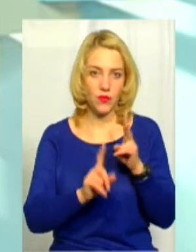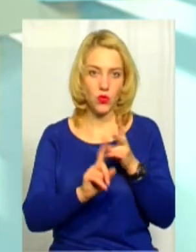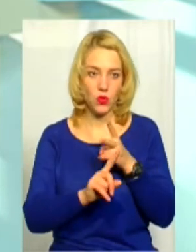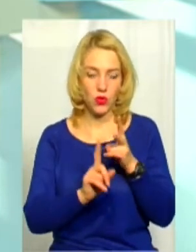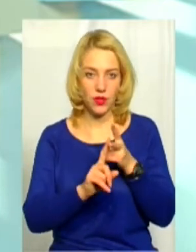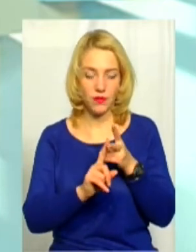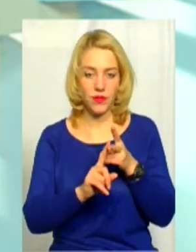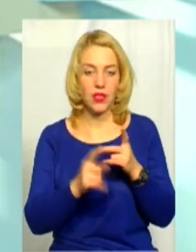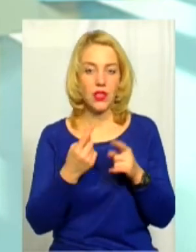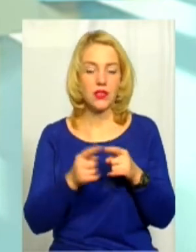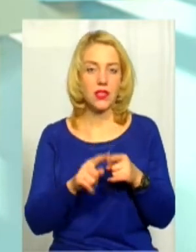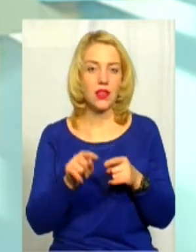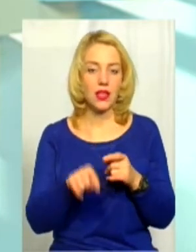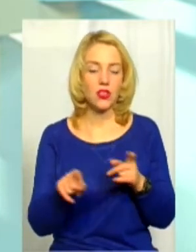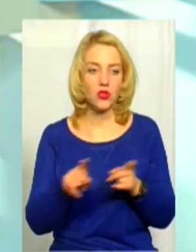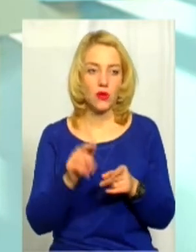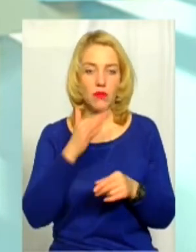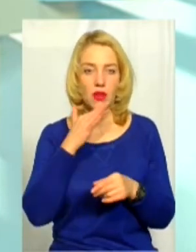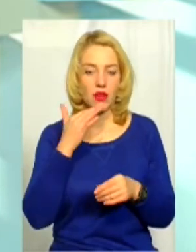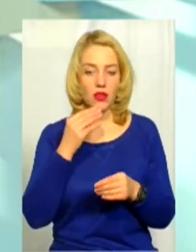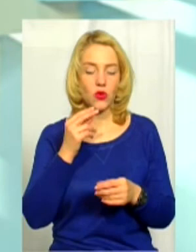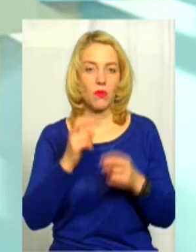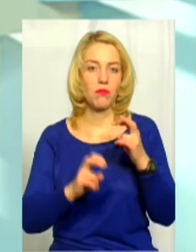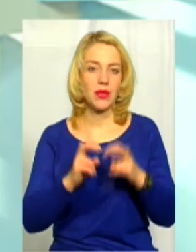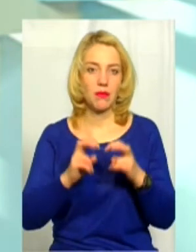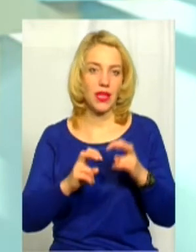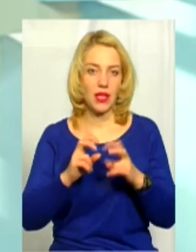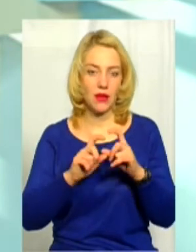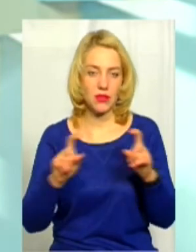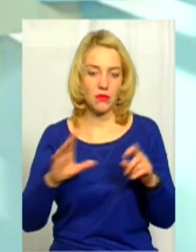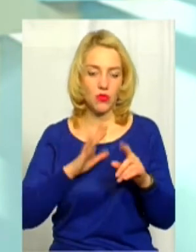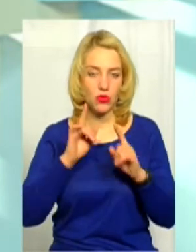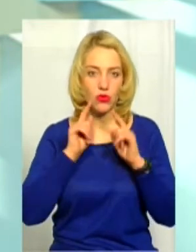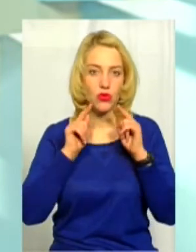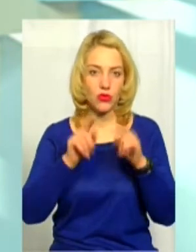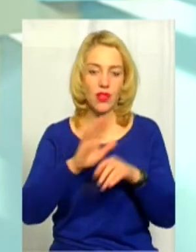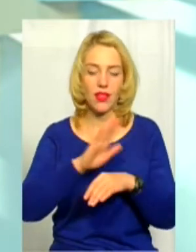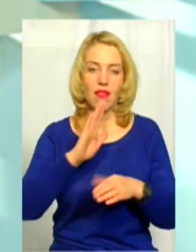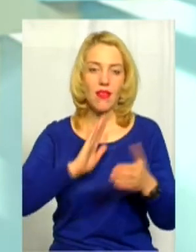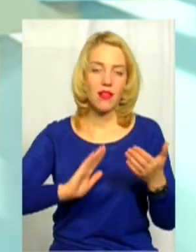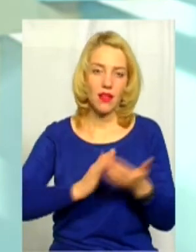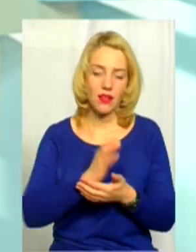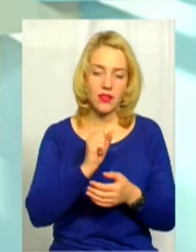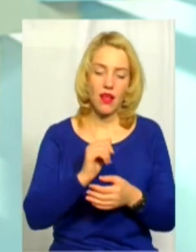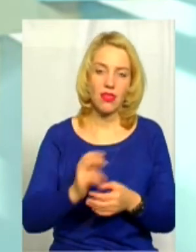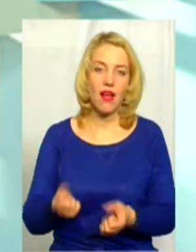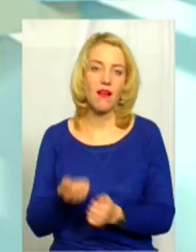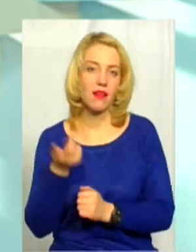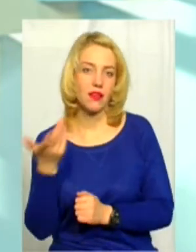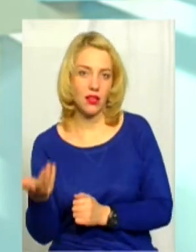Друге, це те, що дуже багато підприємств, я вже казала, були зорієнтовані не на якість, а на кількість.